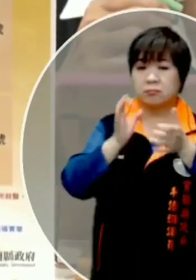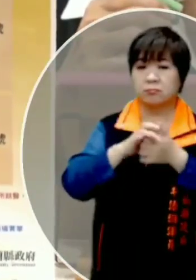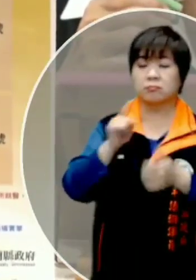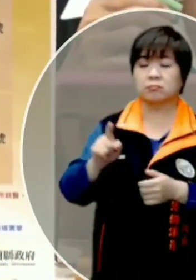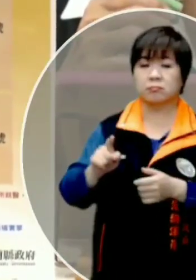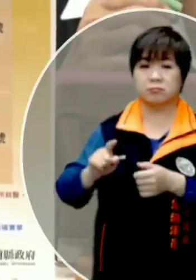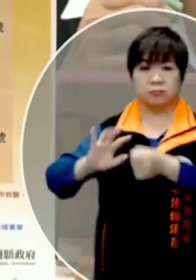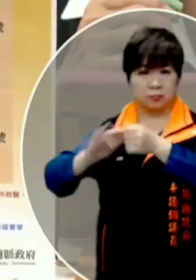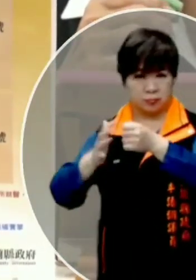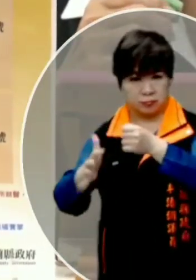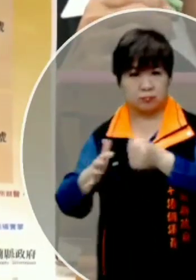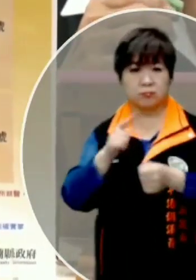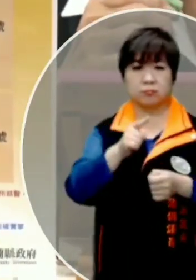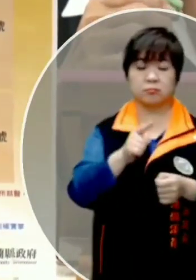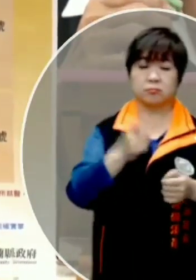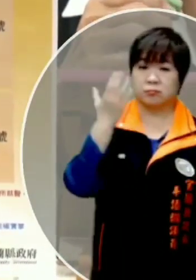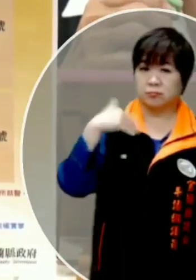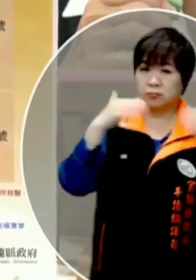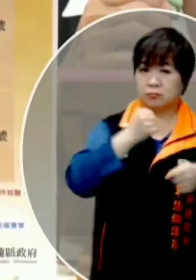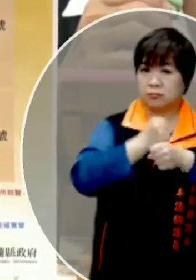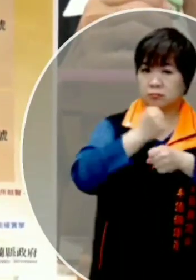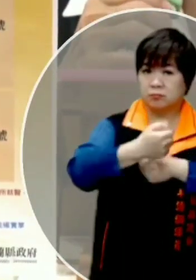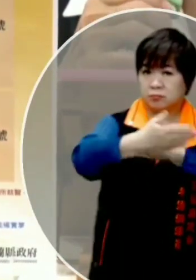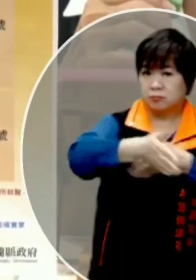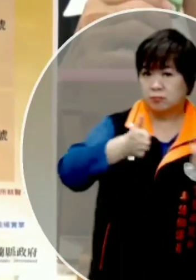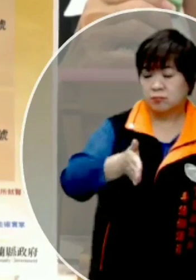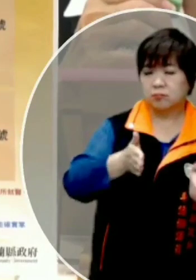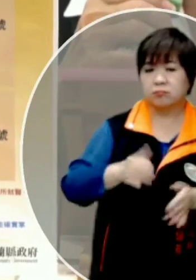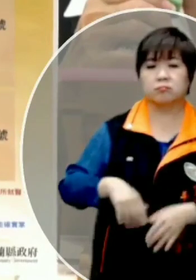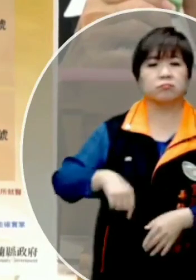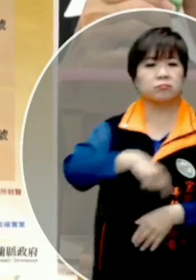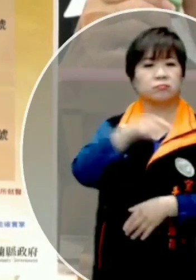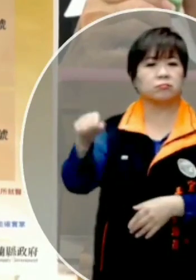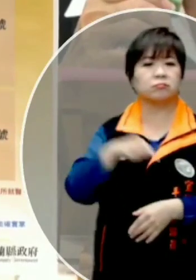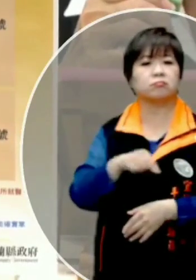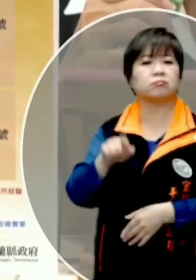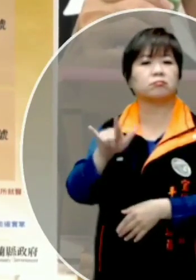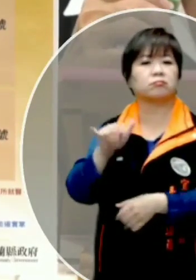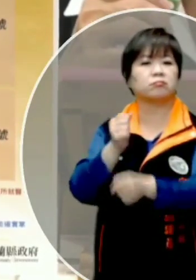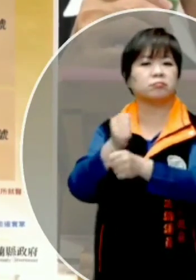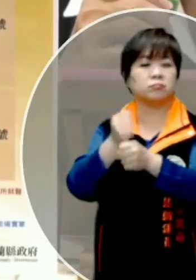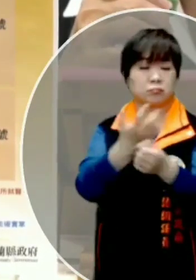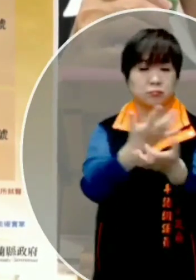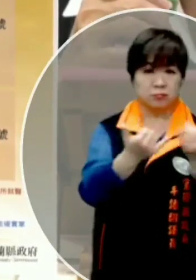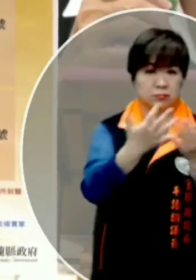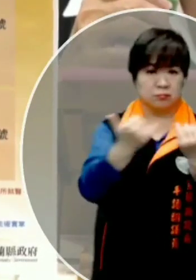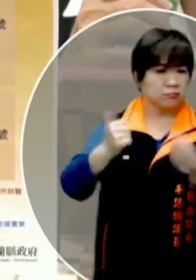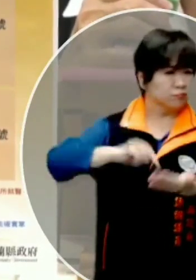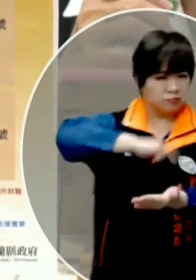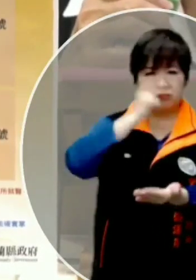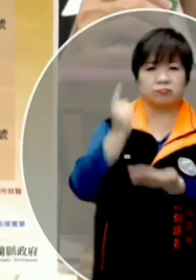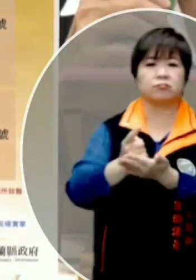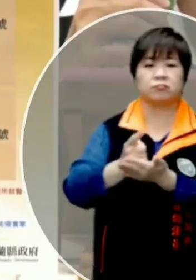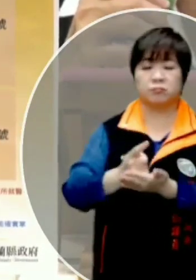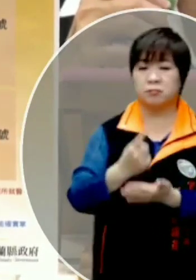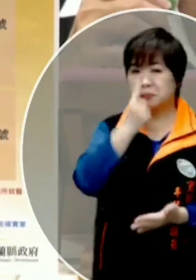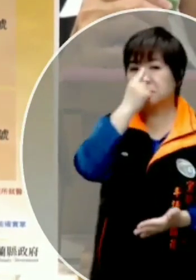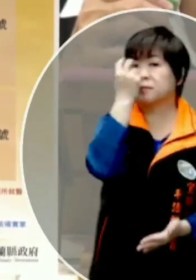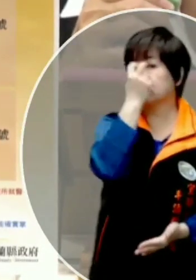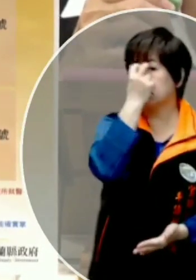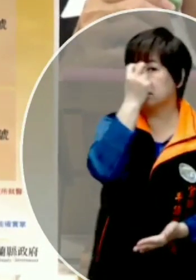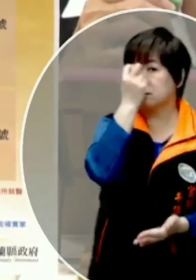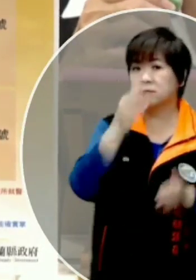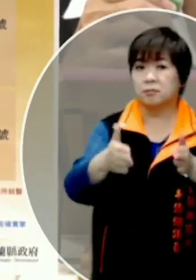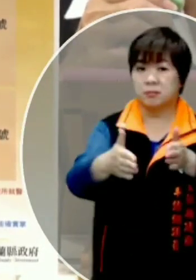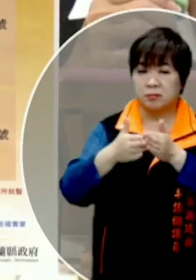翼想空间这教职员的教学生全面呢做筛检，这